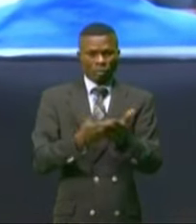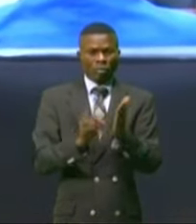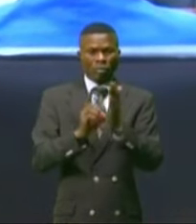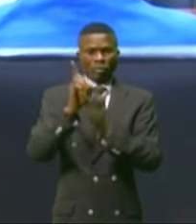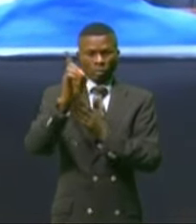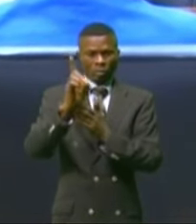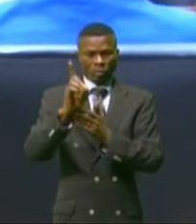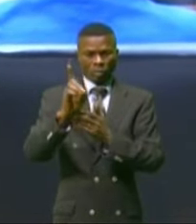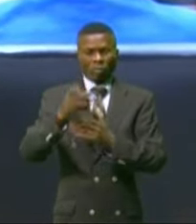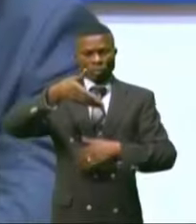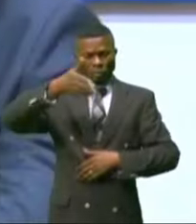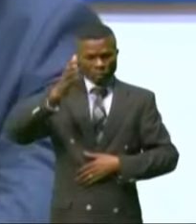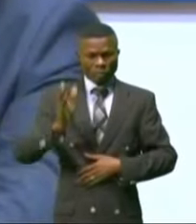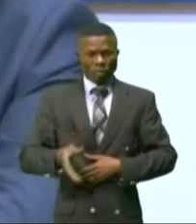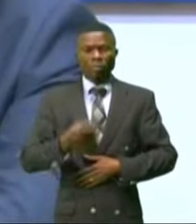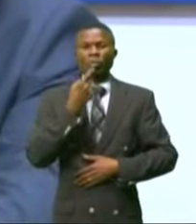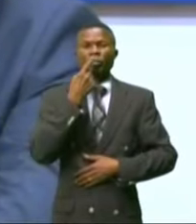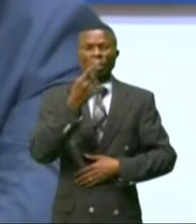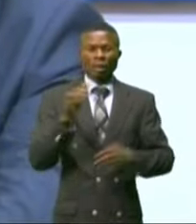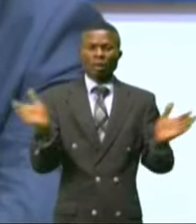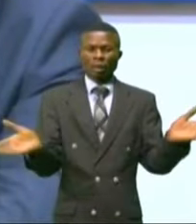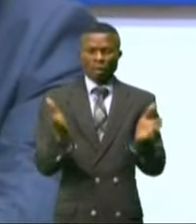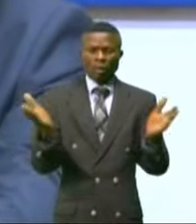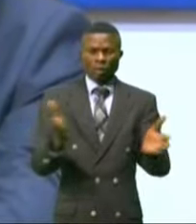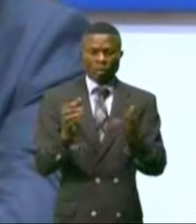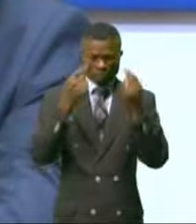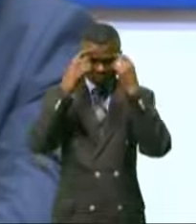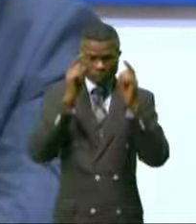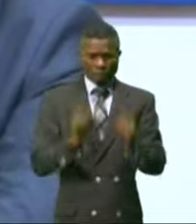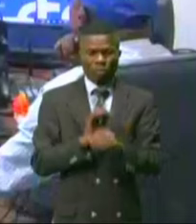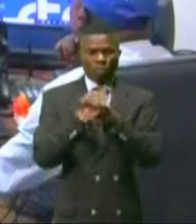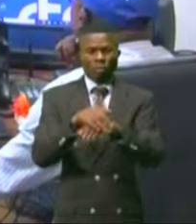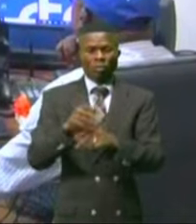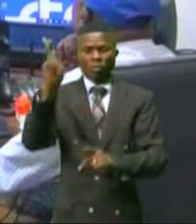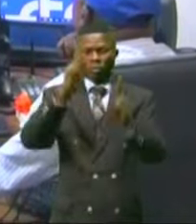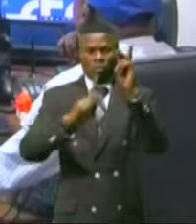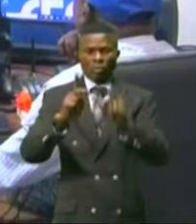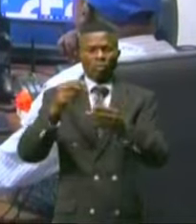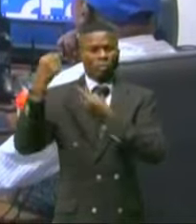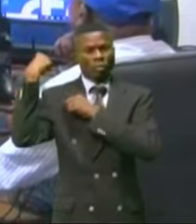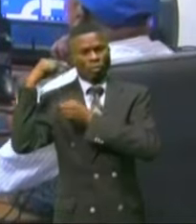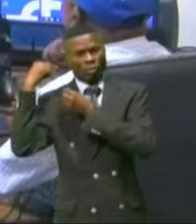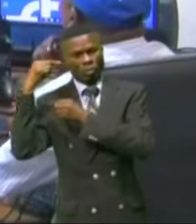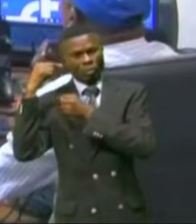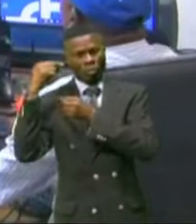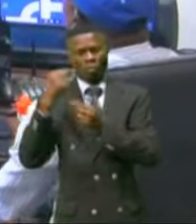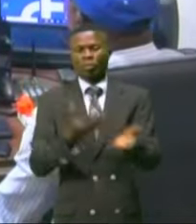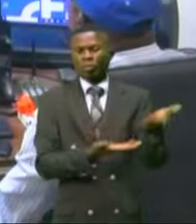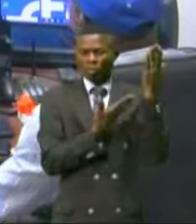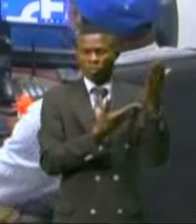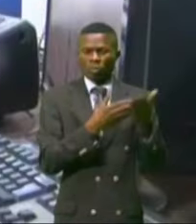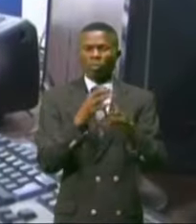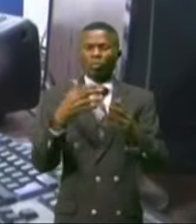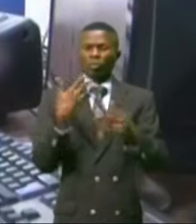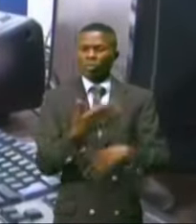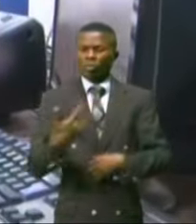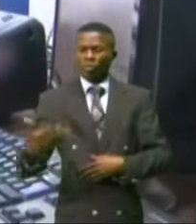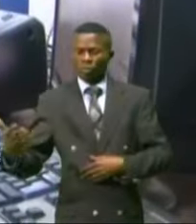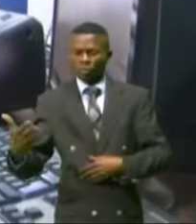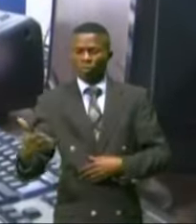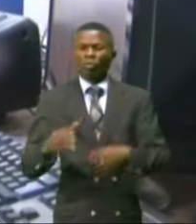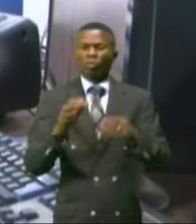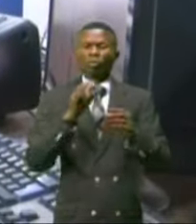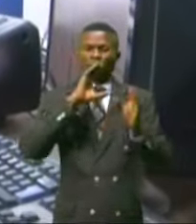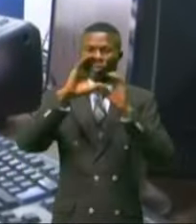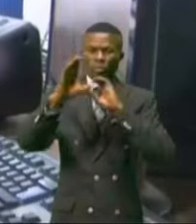par certains experts en vue du renforcement des engagements communautaires citoyens par la radio, un important outil de communication pour